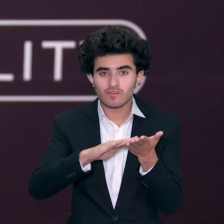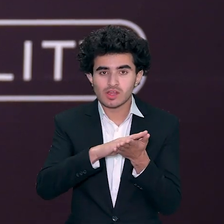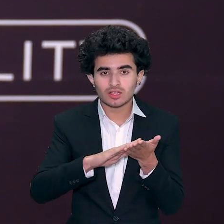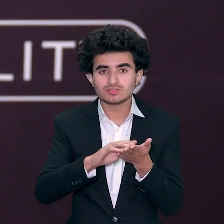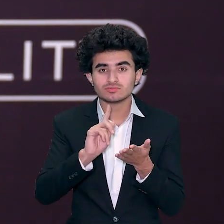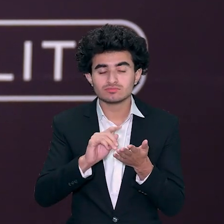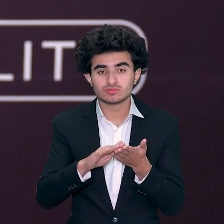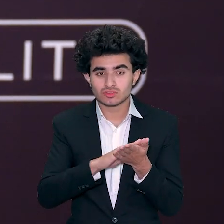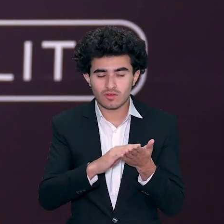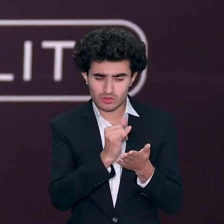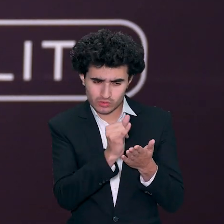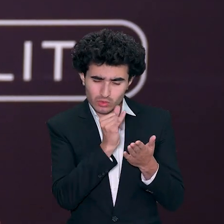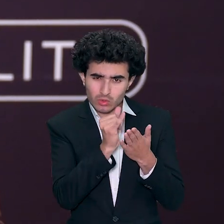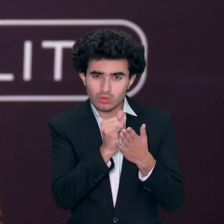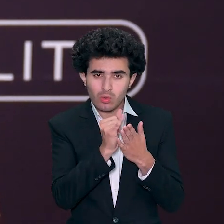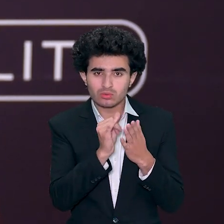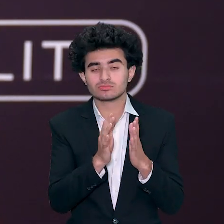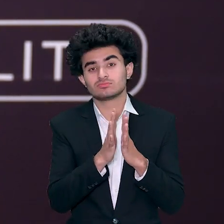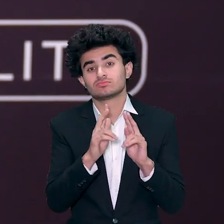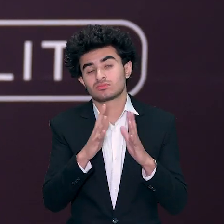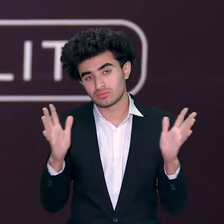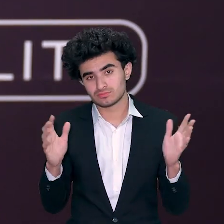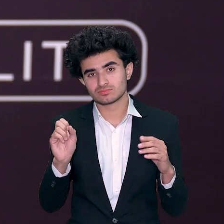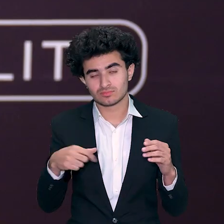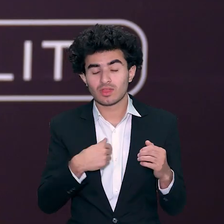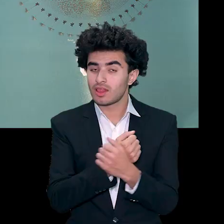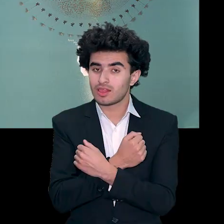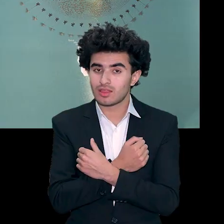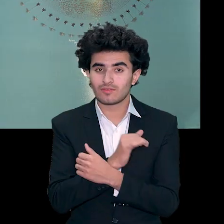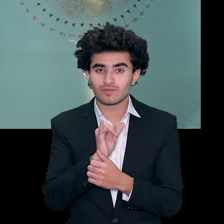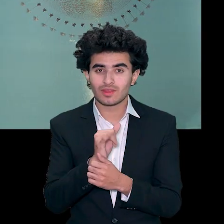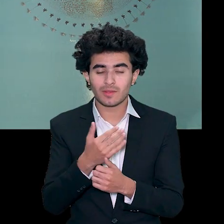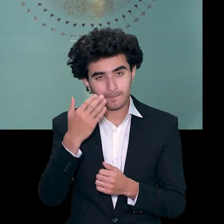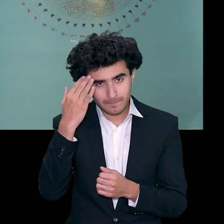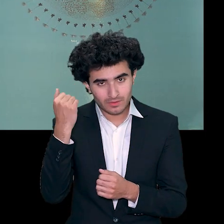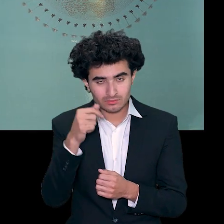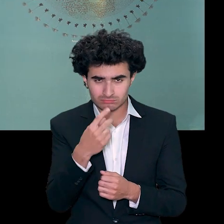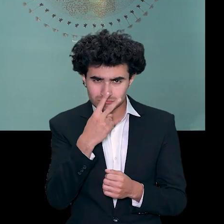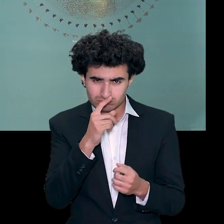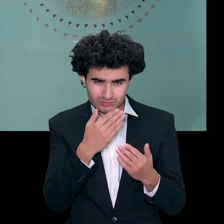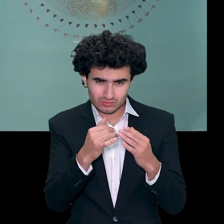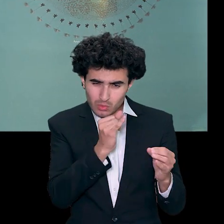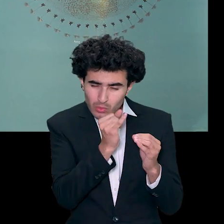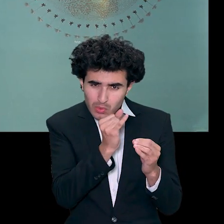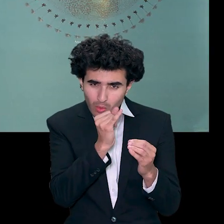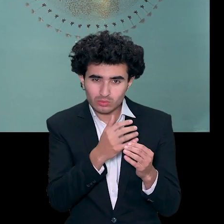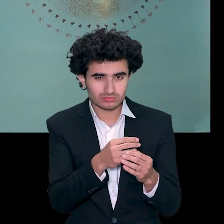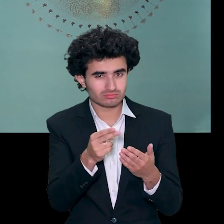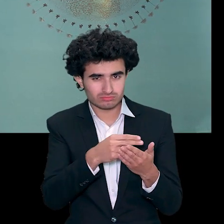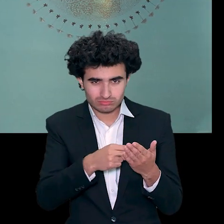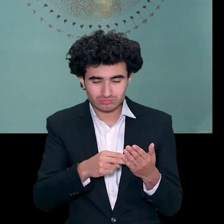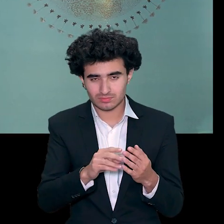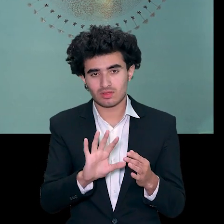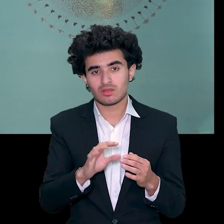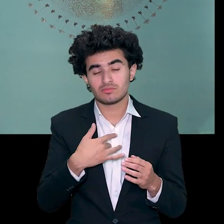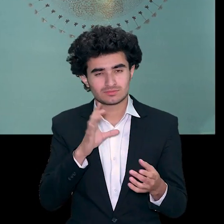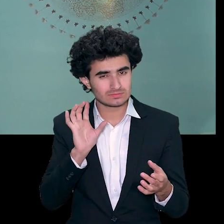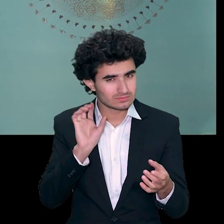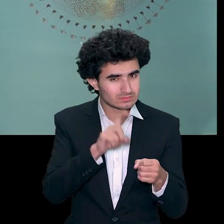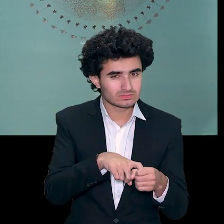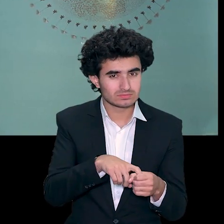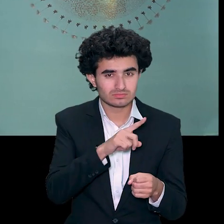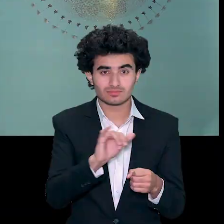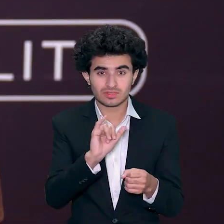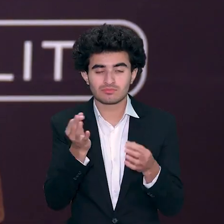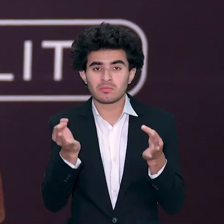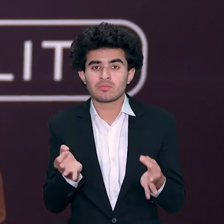سرفیس کافی آپ سے کلوز ہوتا ہے. تو آئی لو دیٹ تھنگ کہ آپ اتنے اس میں انگیج ہو جاتے ہو. تو دیٹ تھنگ